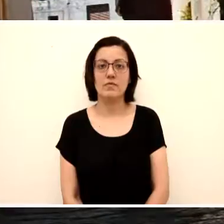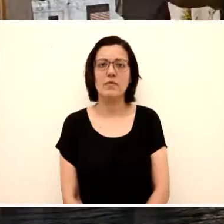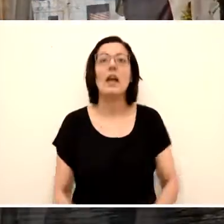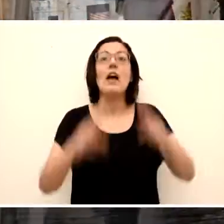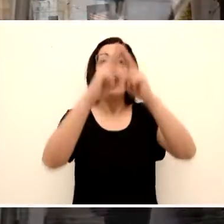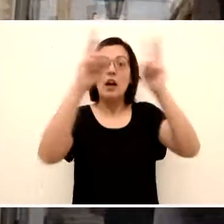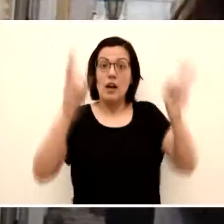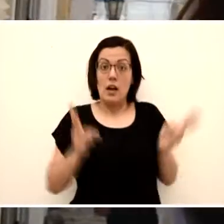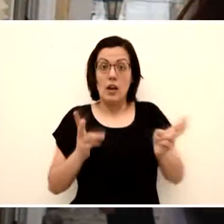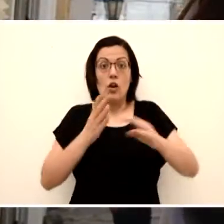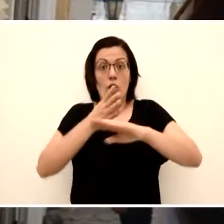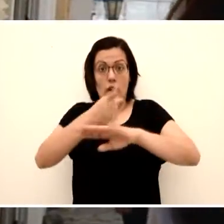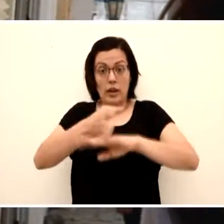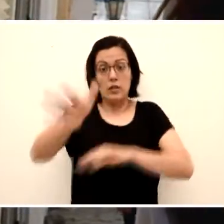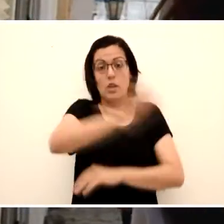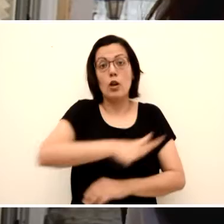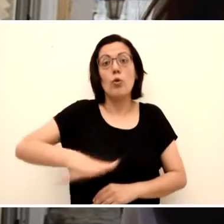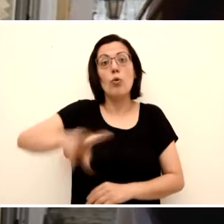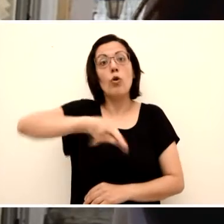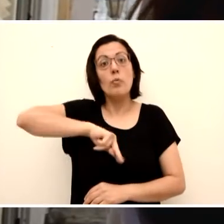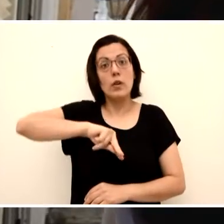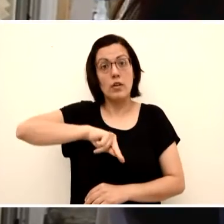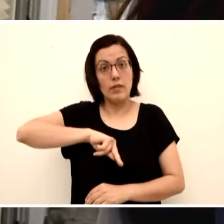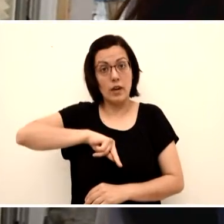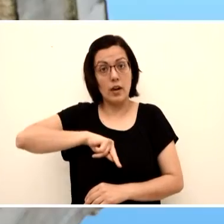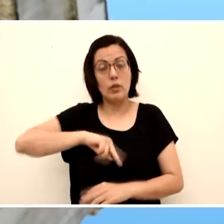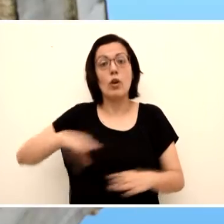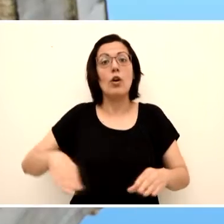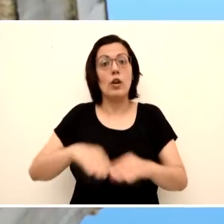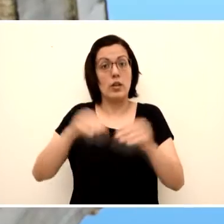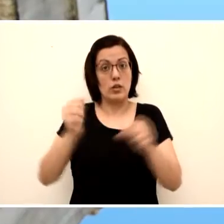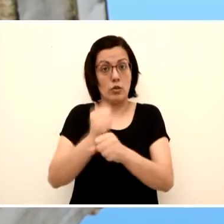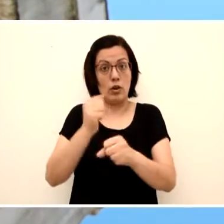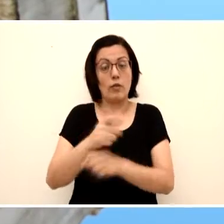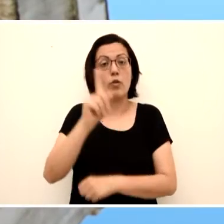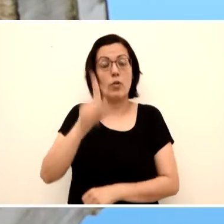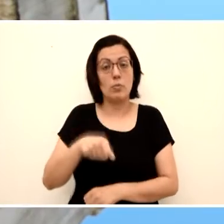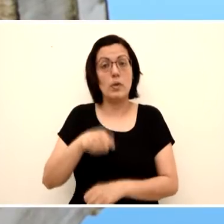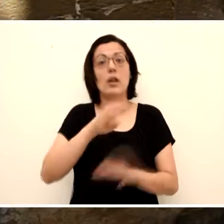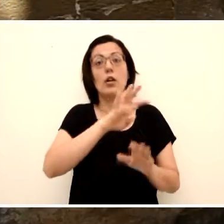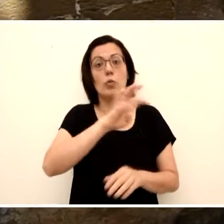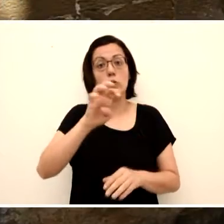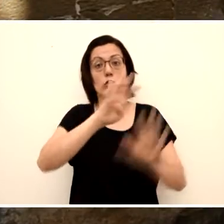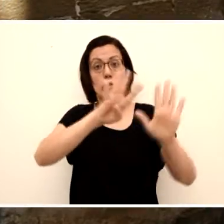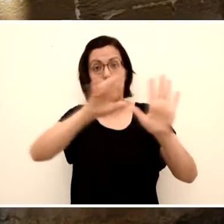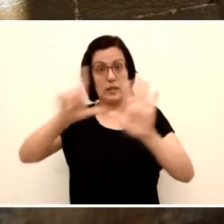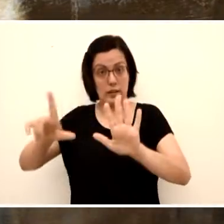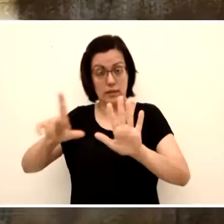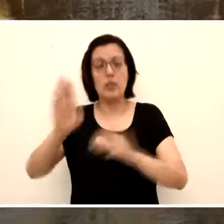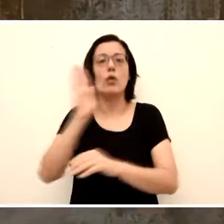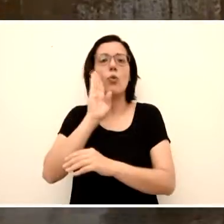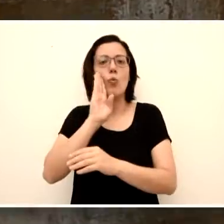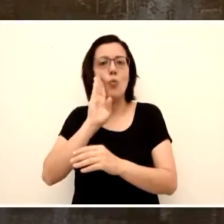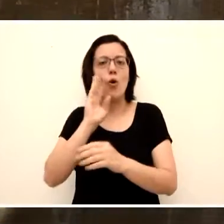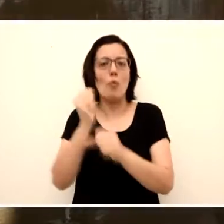L'arco segna l'ingresso di una casa a corte privata ed è stato realizzato nell'anno 1497 da Nicola Robi, che è stato il proprietario e anche un mostro